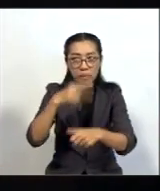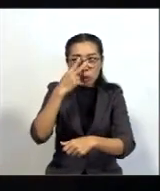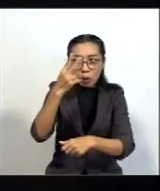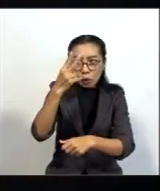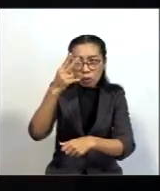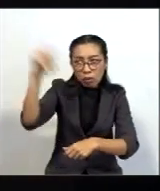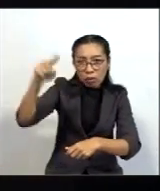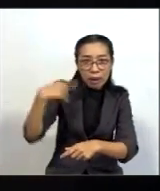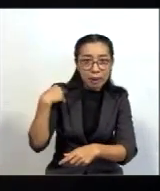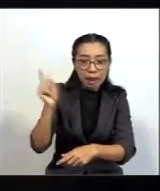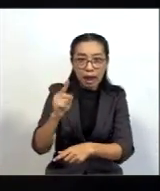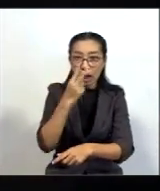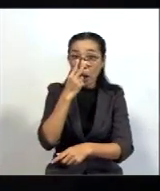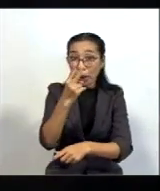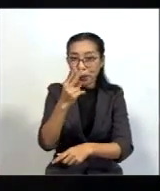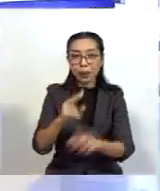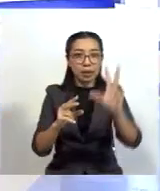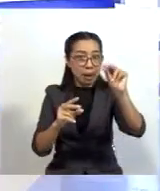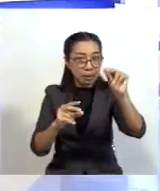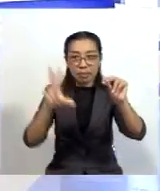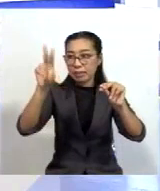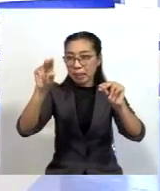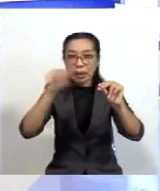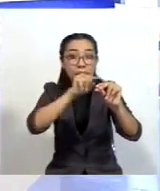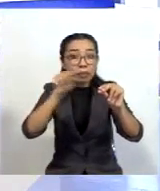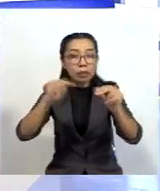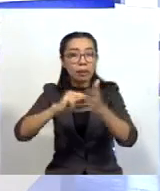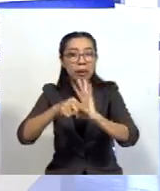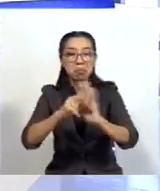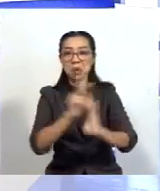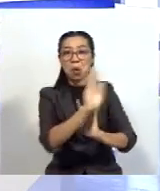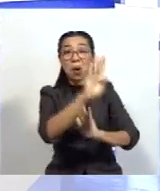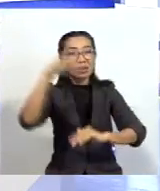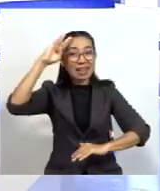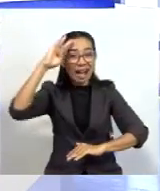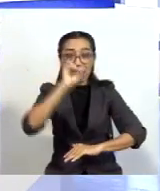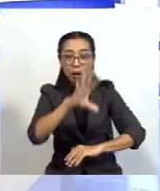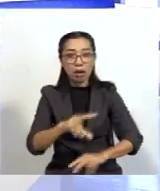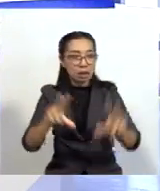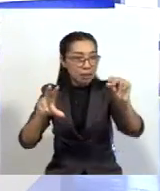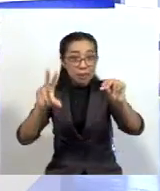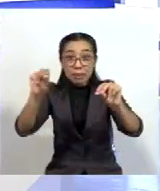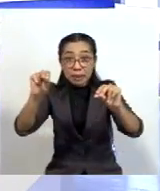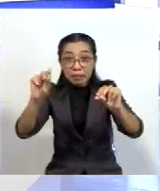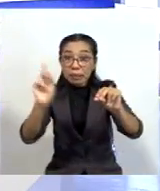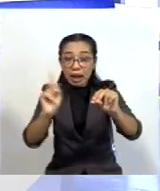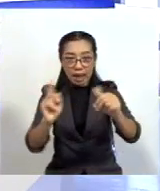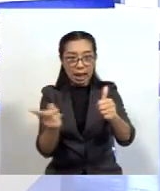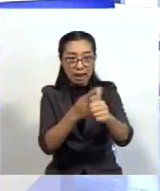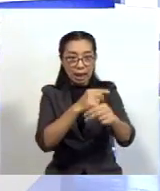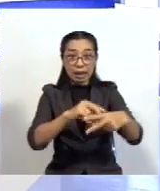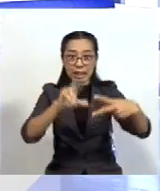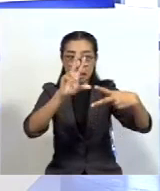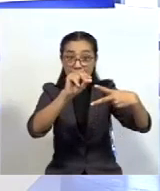ง่ายๆเรียกว่ากฎ30 30คือเป็นข้อปฏิบัติที่ทหารเขาใช้กันคือเลข30ตัวแรกเนี่ยเขาคิ